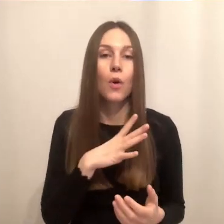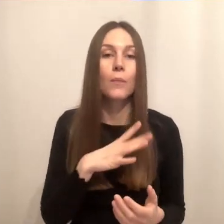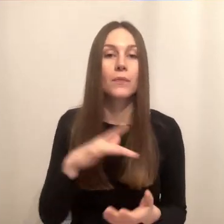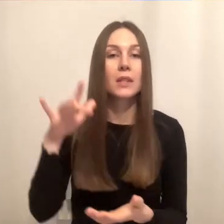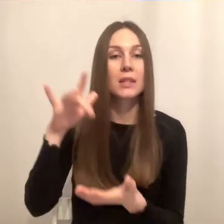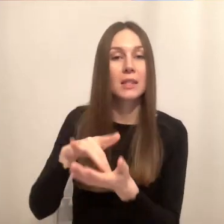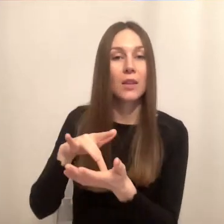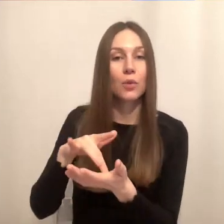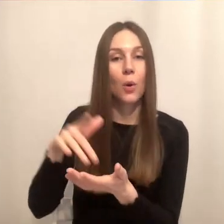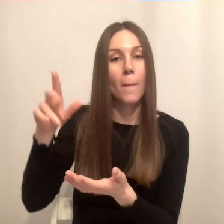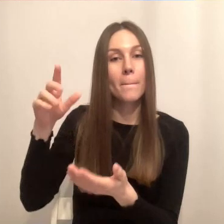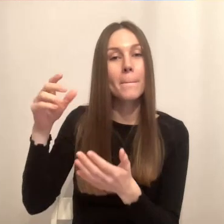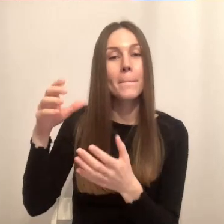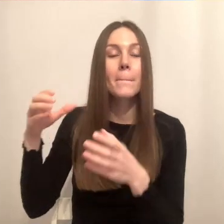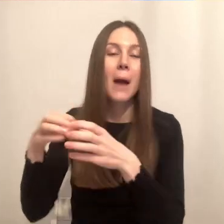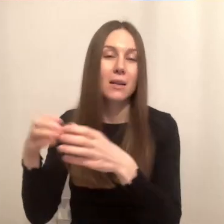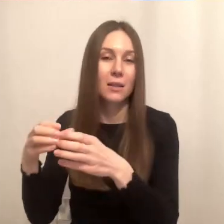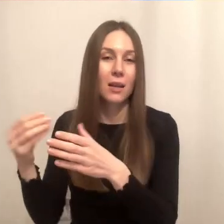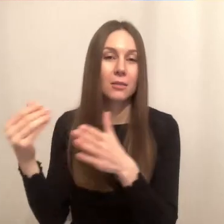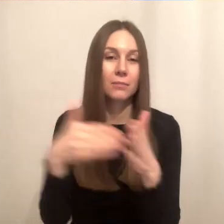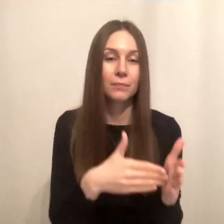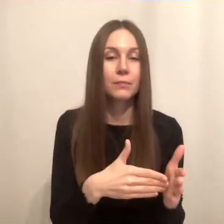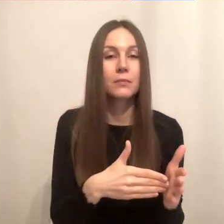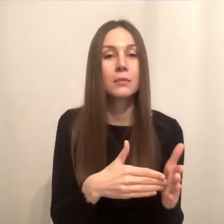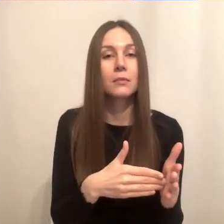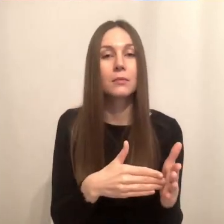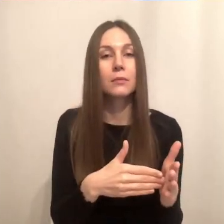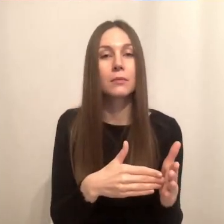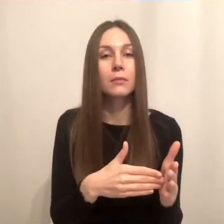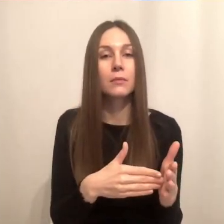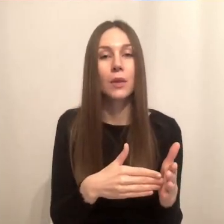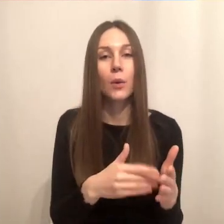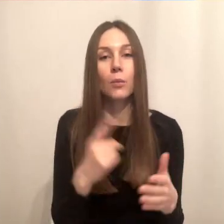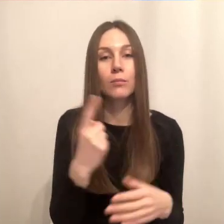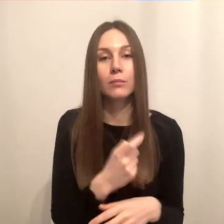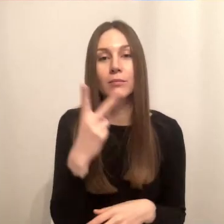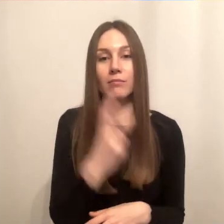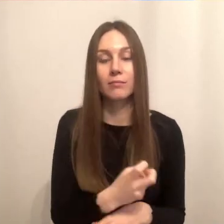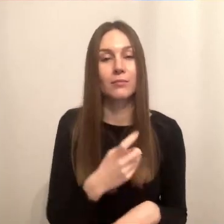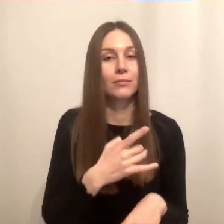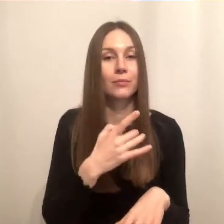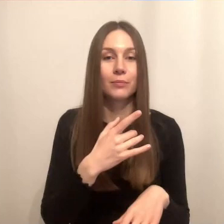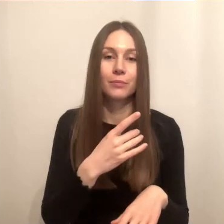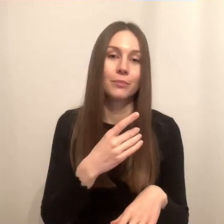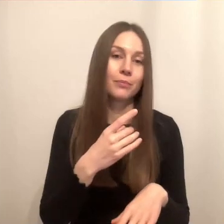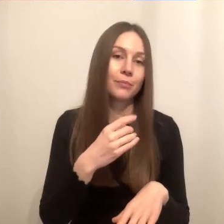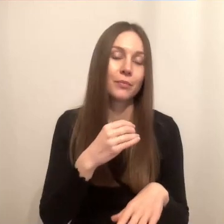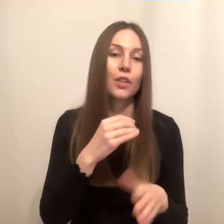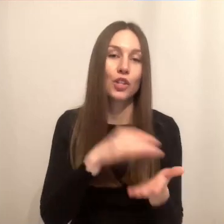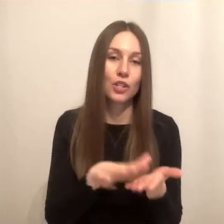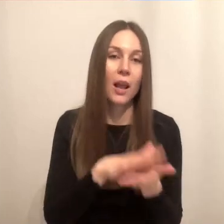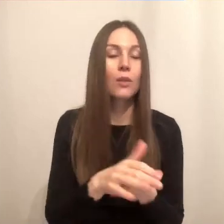partijos, bet tai, ką gavome iš centrinės partijos, jau praktiškai pirmom savaitėm buvo išnaudota rinkimų reklamos